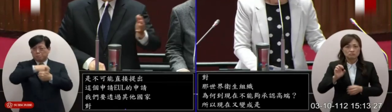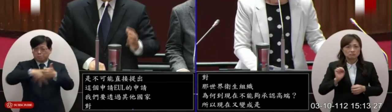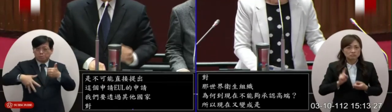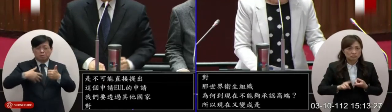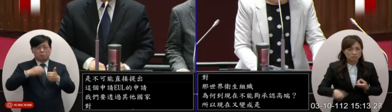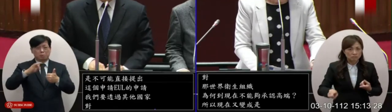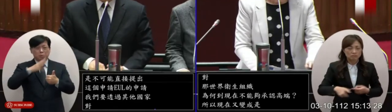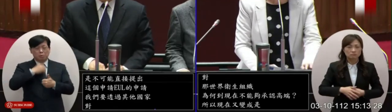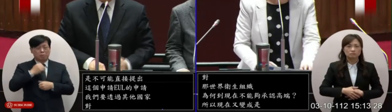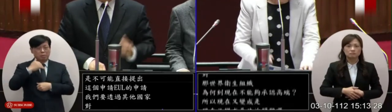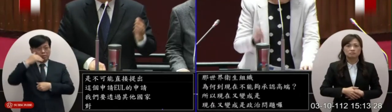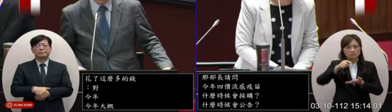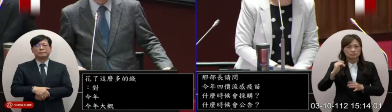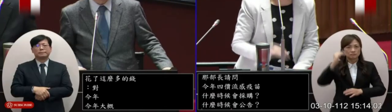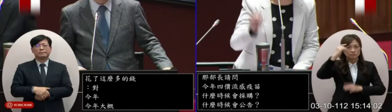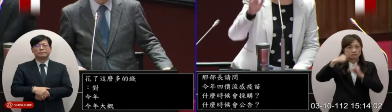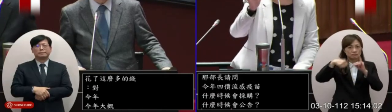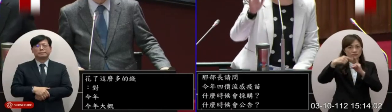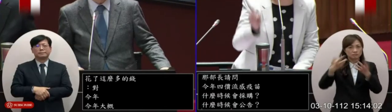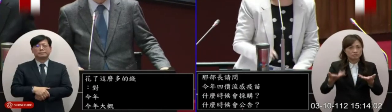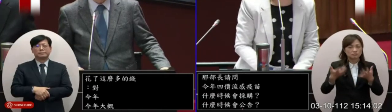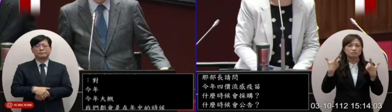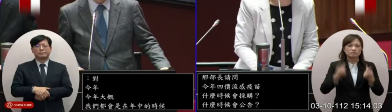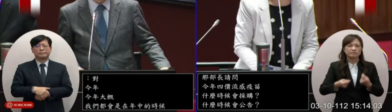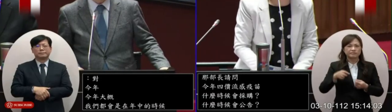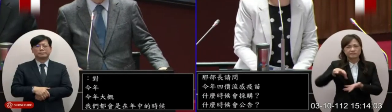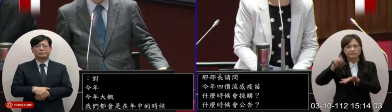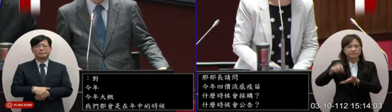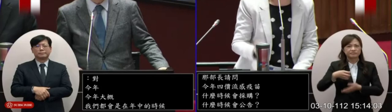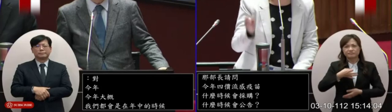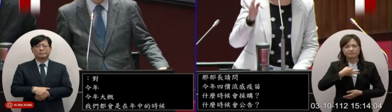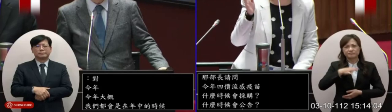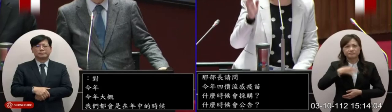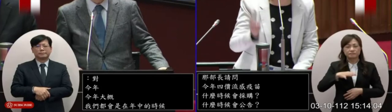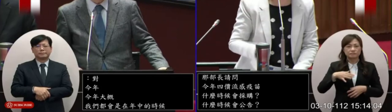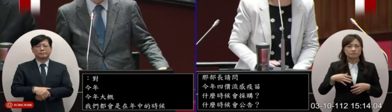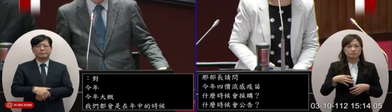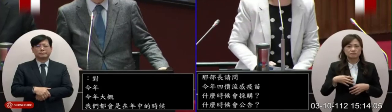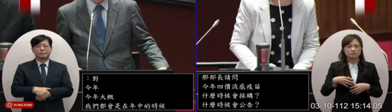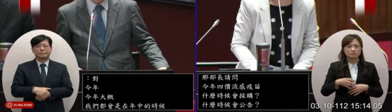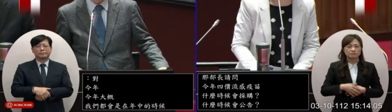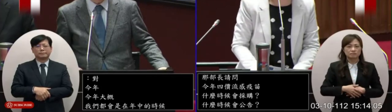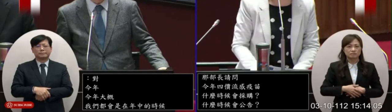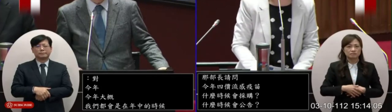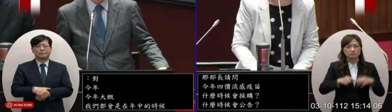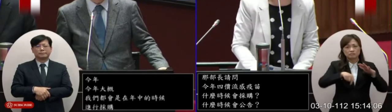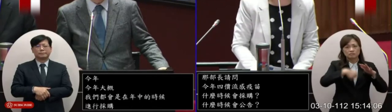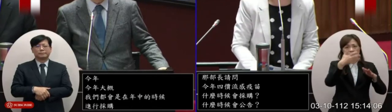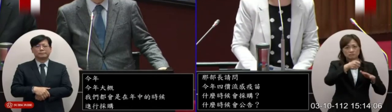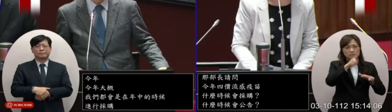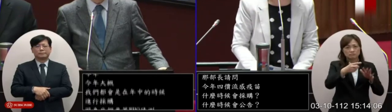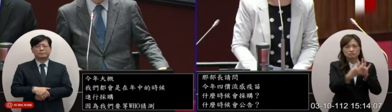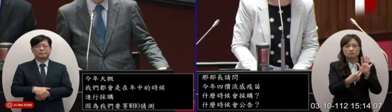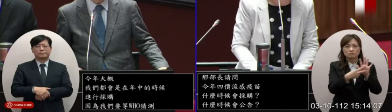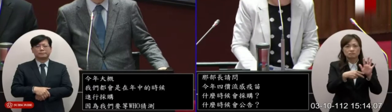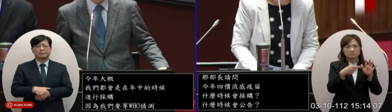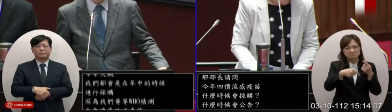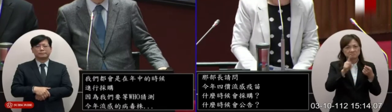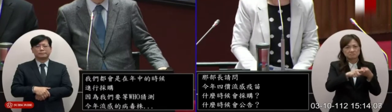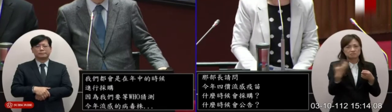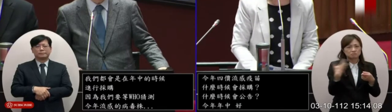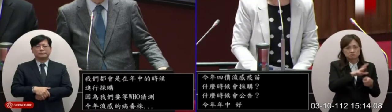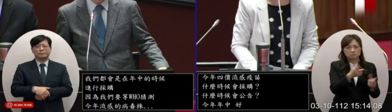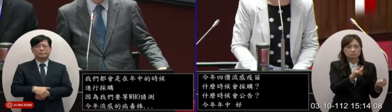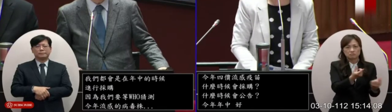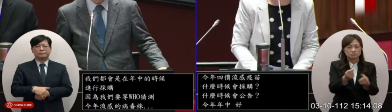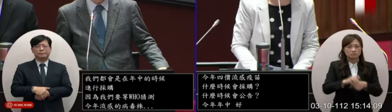端纳入做三期实验？ 院长，本来我都不想提高端了，好，我想那个我们院长讲话应该都是一样的。